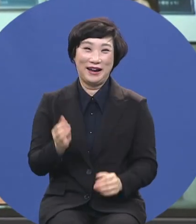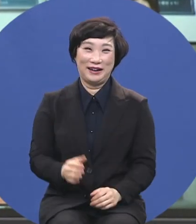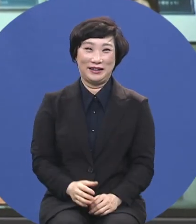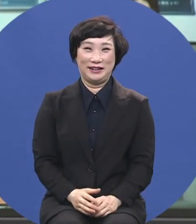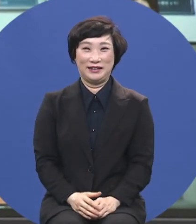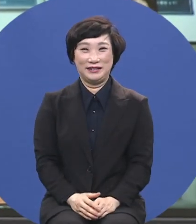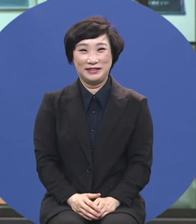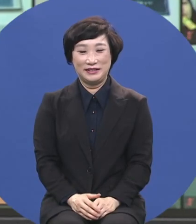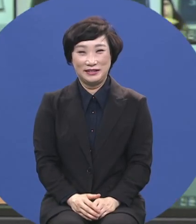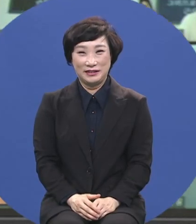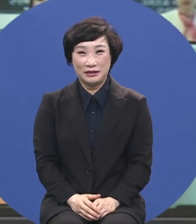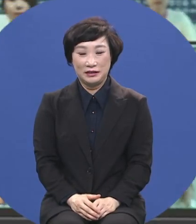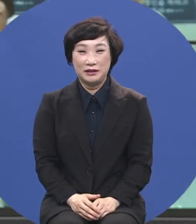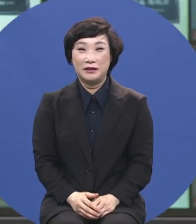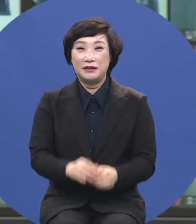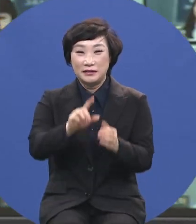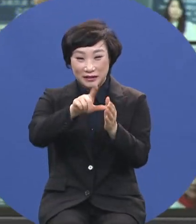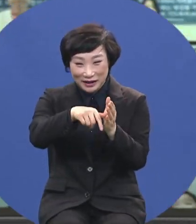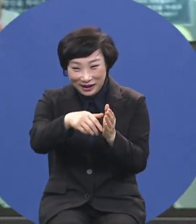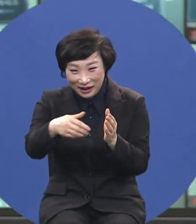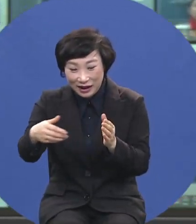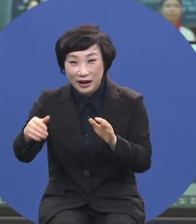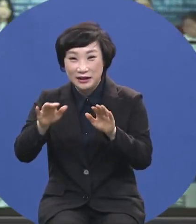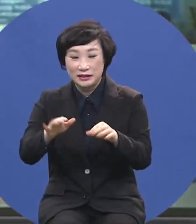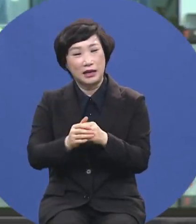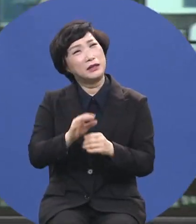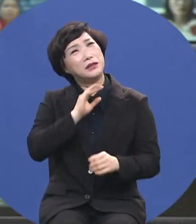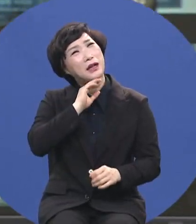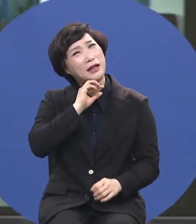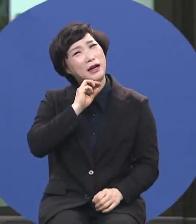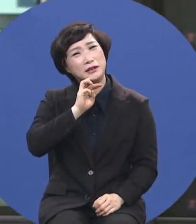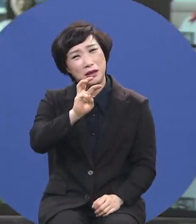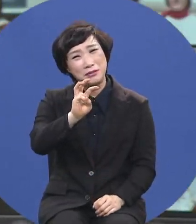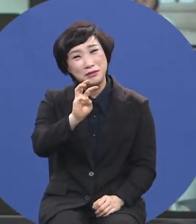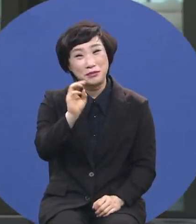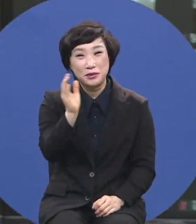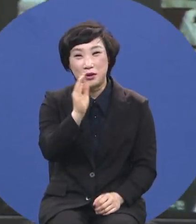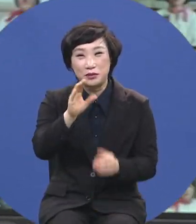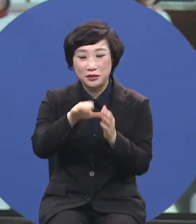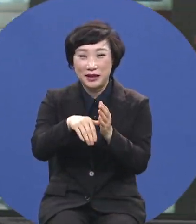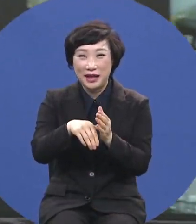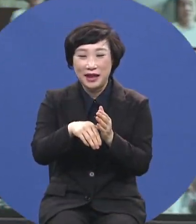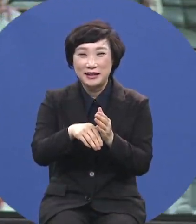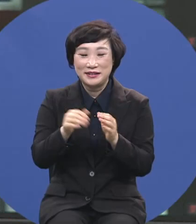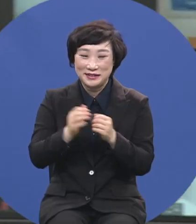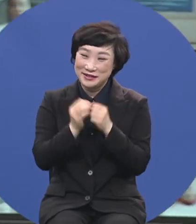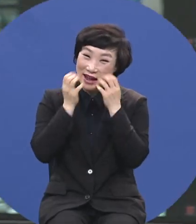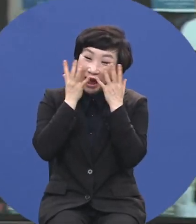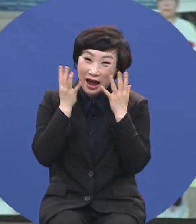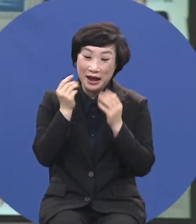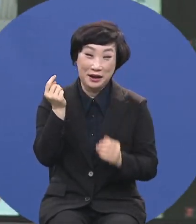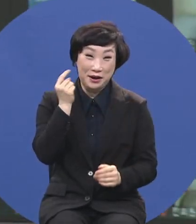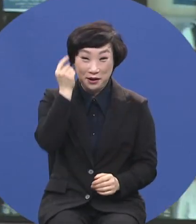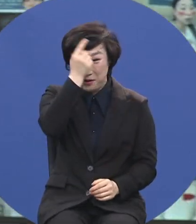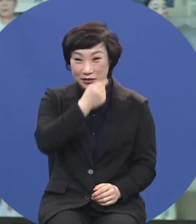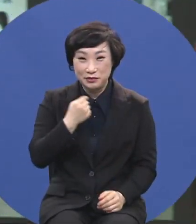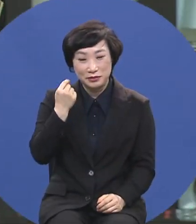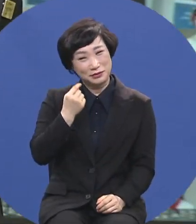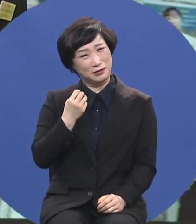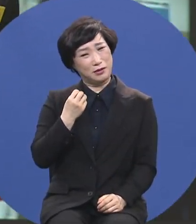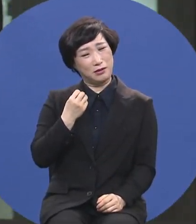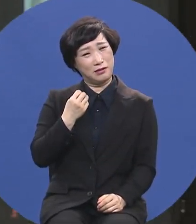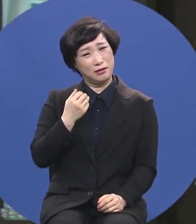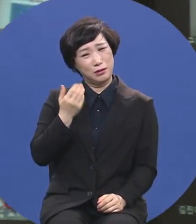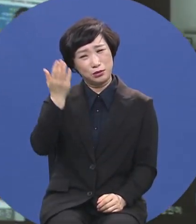탱탱합니까? 그러다가 이제 30쯤 되면 탱탱한 세포가 어찌